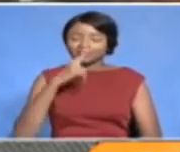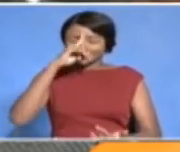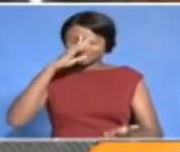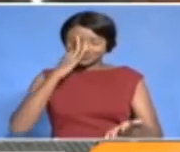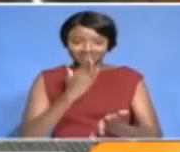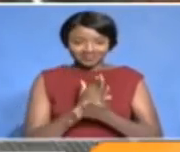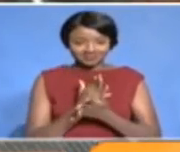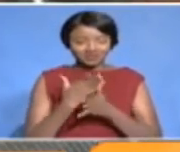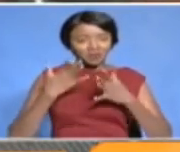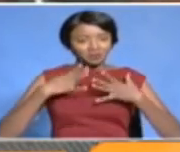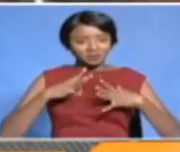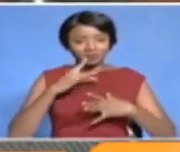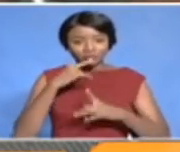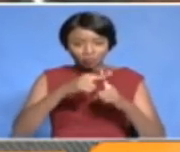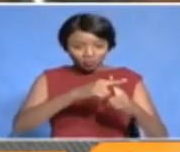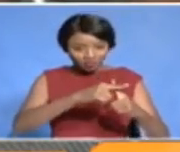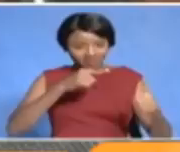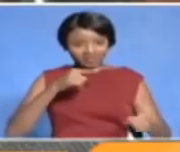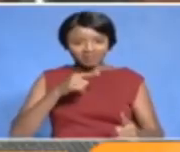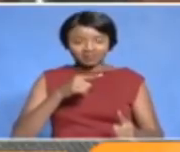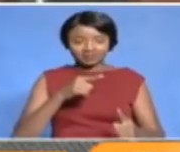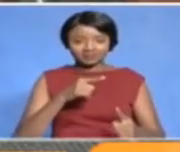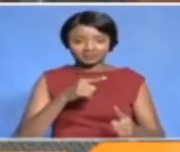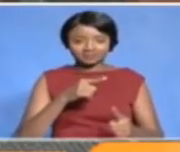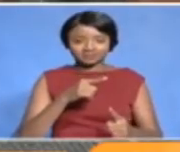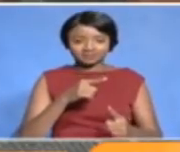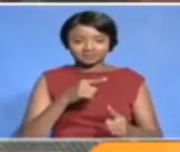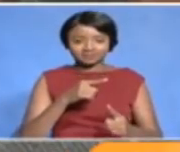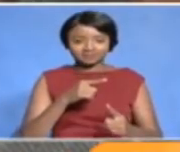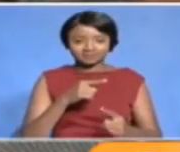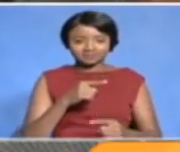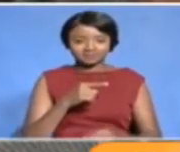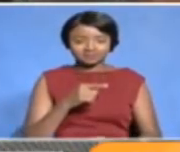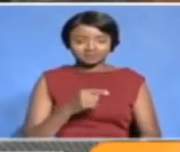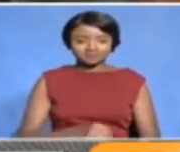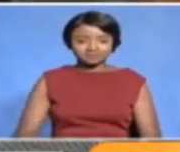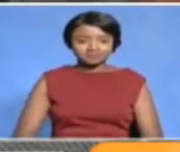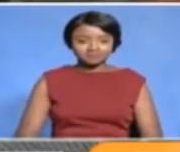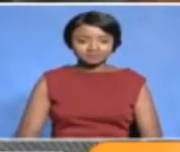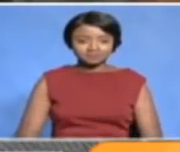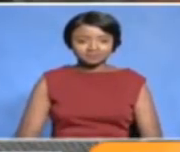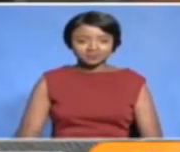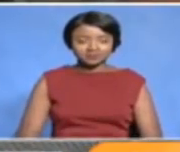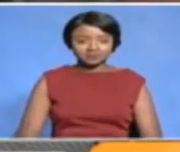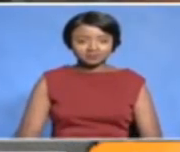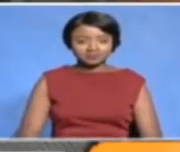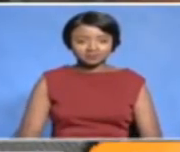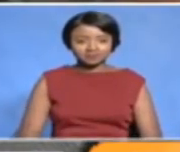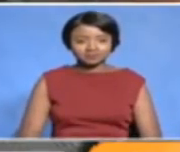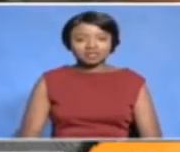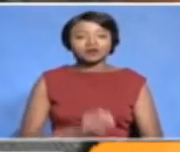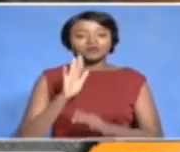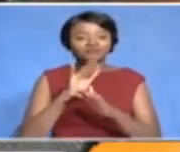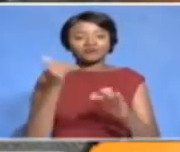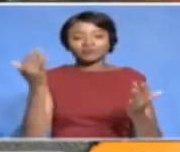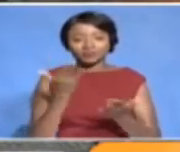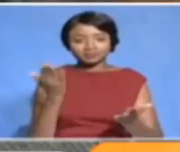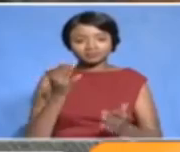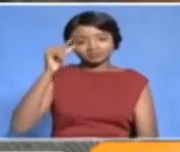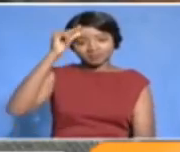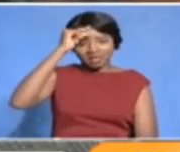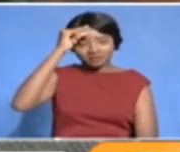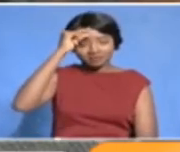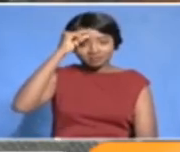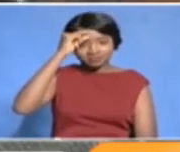ambao wametenda kitendo hiki, ni watu wana toka kwa serikali, na ni wale ambao